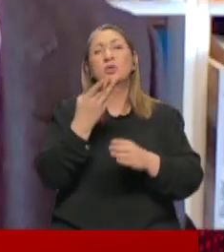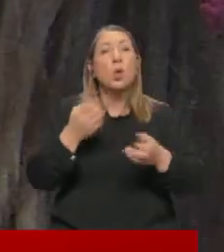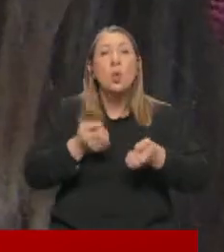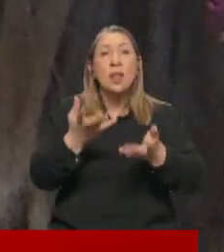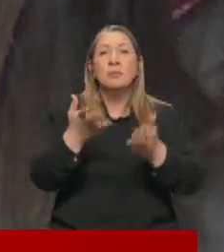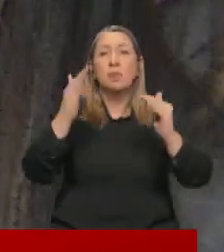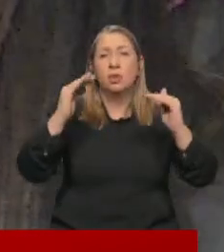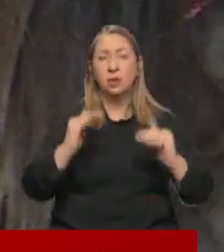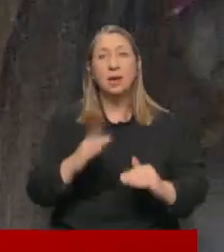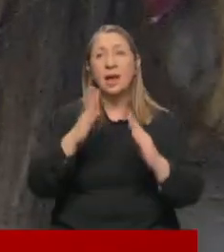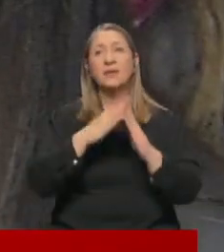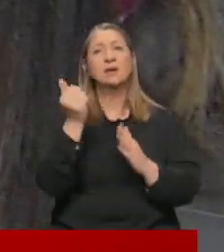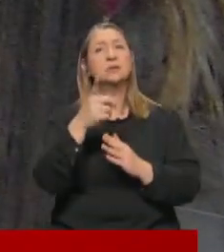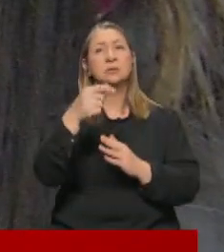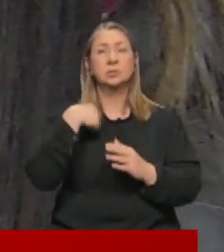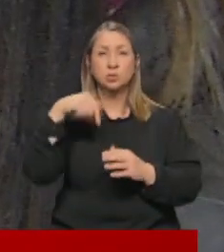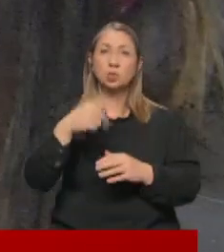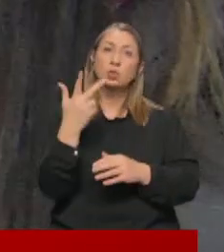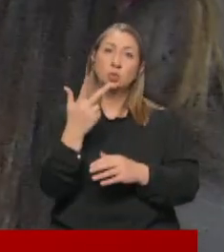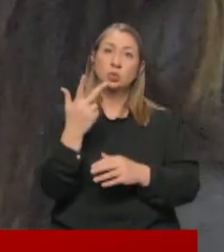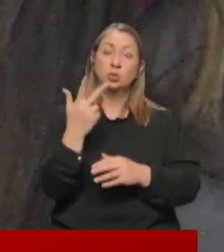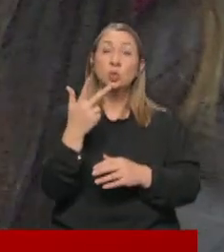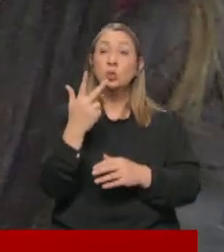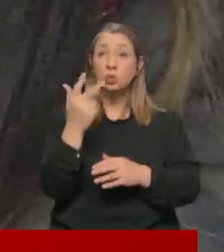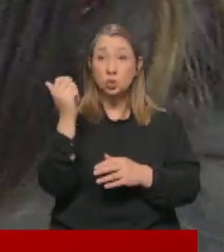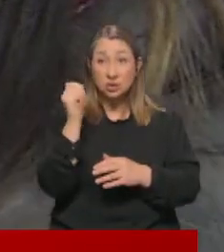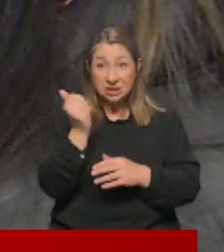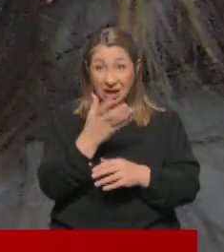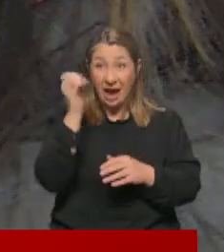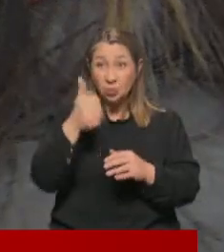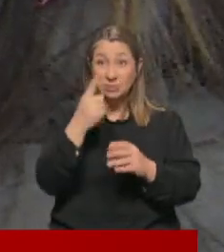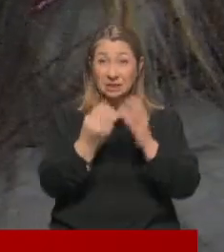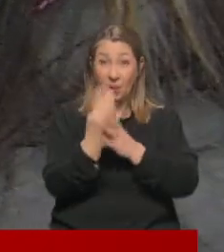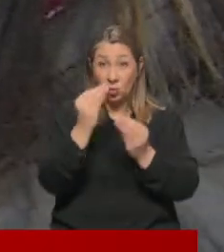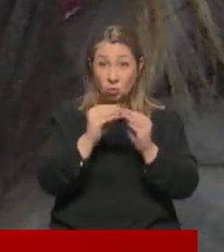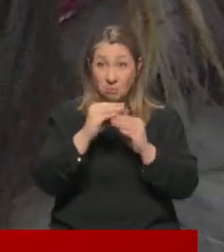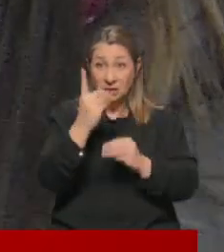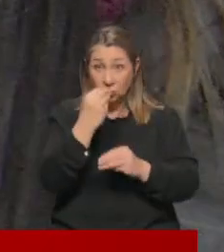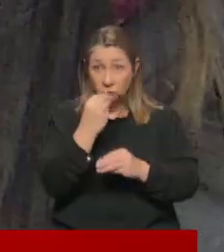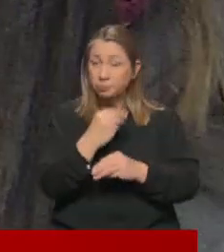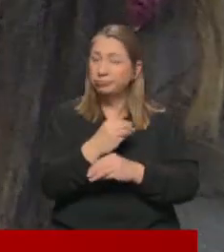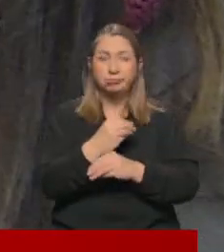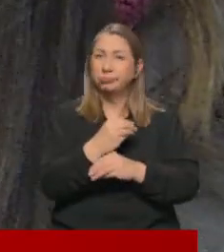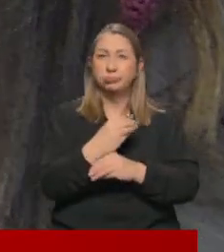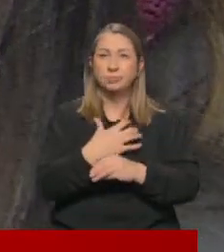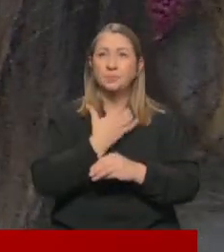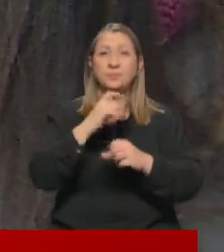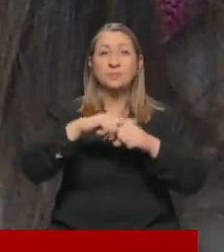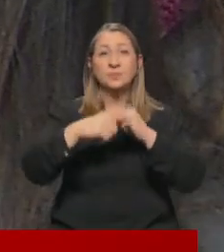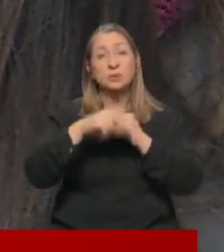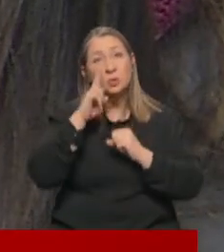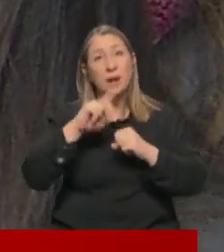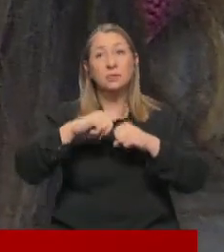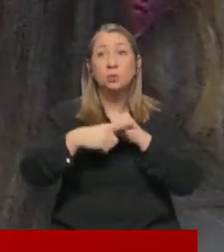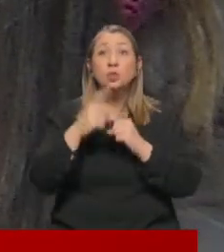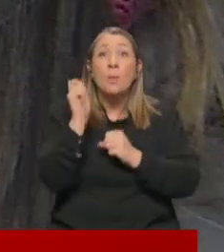geliyor. Siz evde kaç kişisiniz? Ben şu anda 3 kişiyim. 3 kişi her sabah birer yumurta yiyor musunuz? Her biriniz bir yumurta. Maalesef. Neden? Hafta sonundan hafta